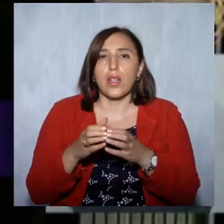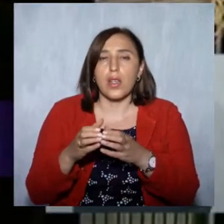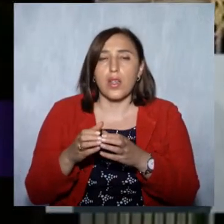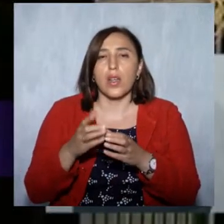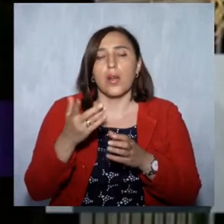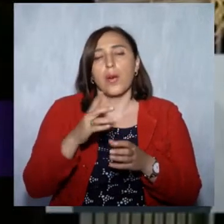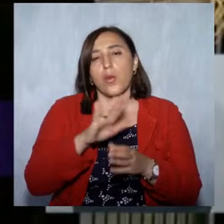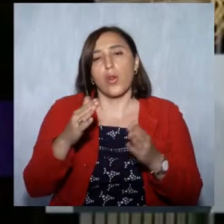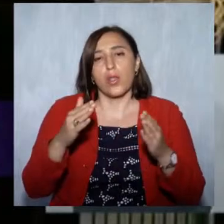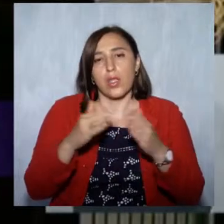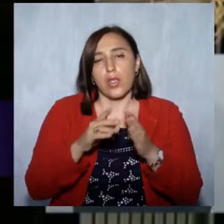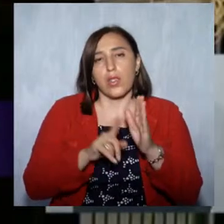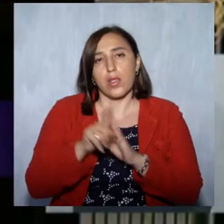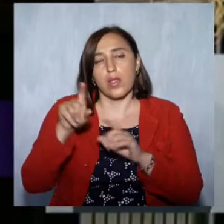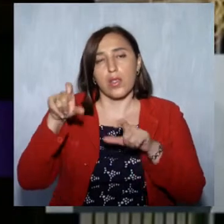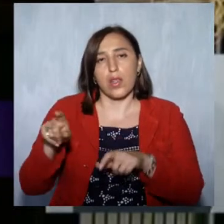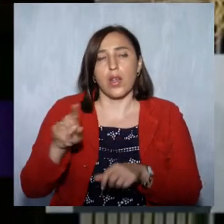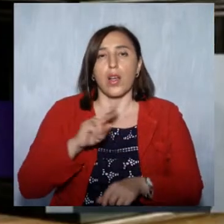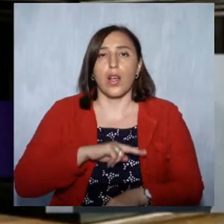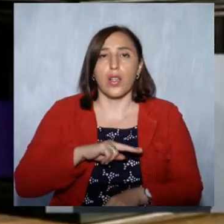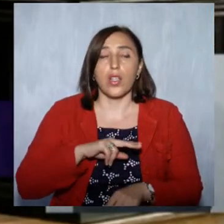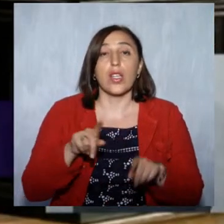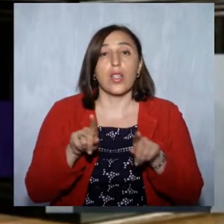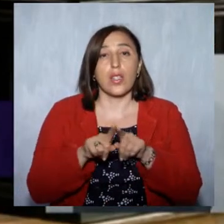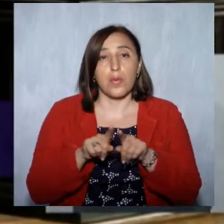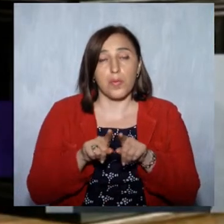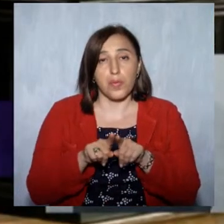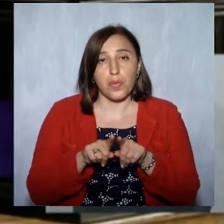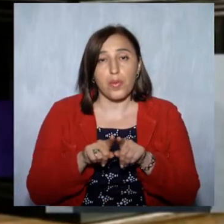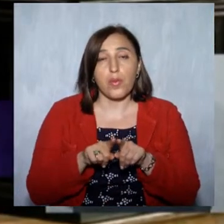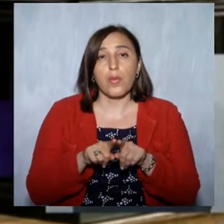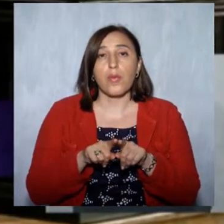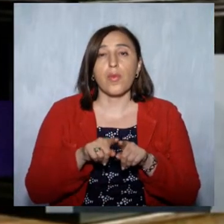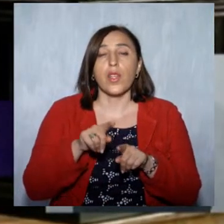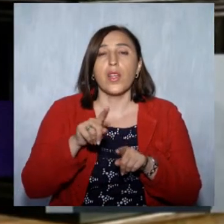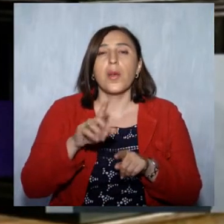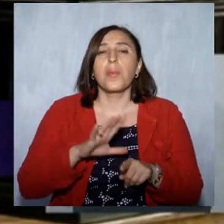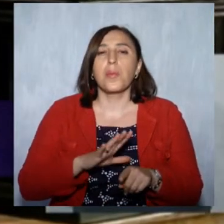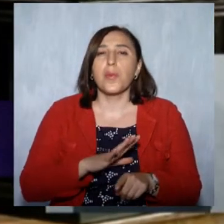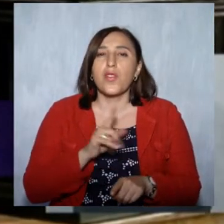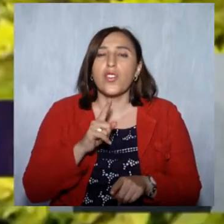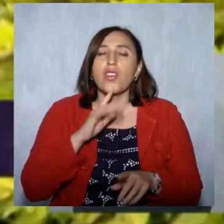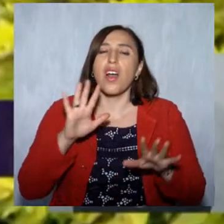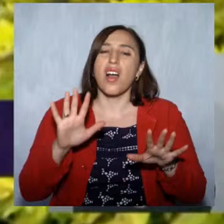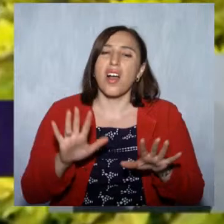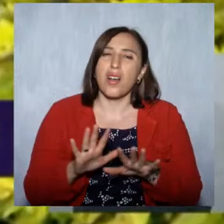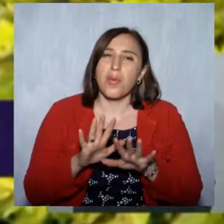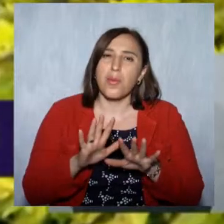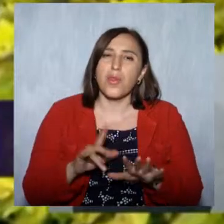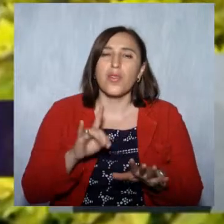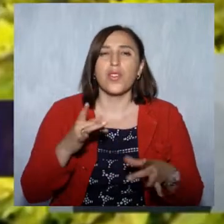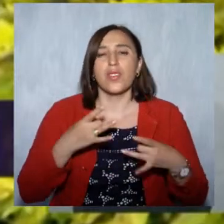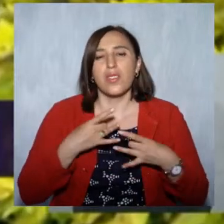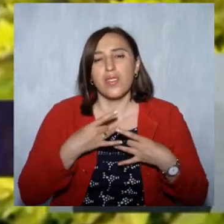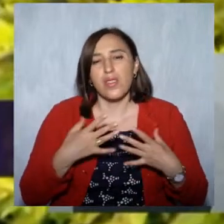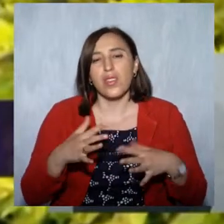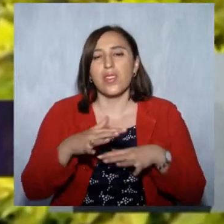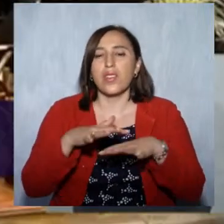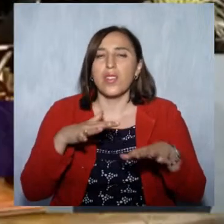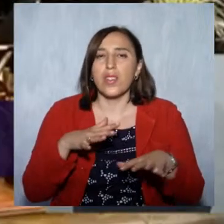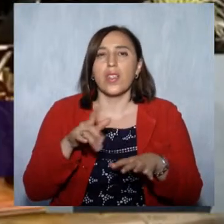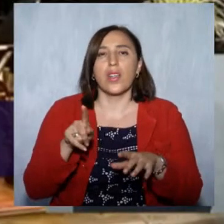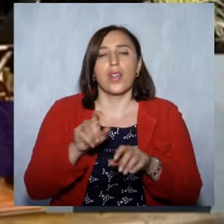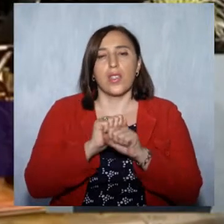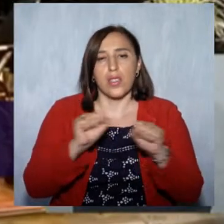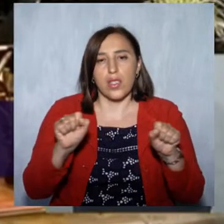հեռավար կարգով կազմակերպել։ Բացի այդ, չարգվում են այս ժամանակահատվածում նախատեսված բոլոր համերգներն ու զանգ Վացային միջոցառումները,